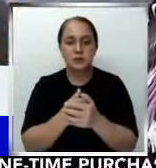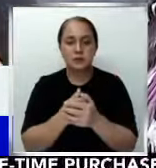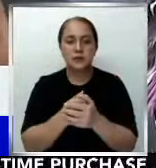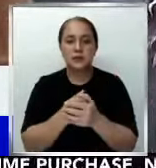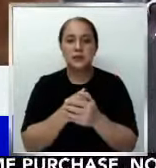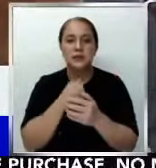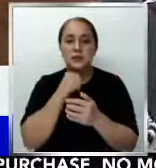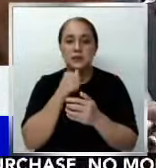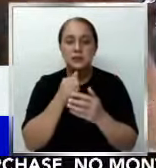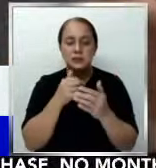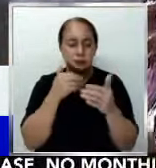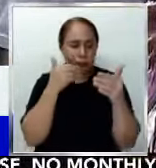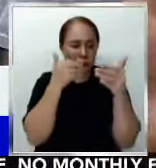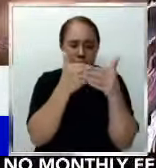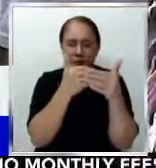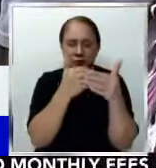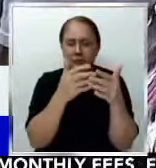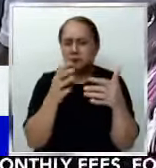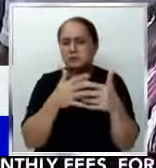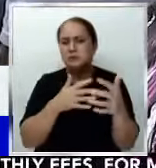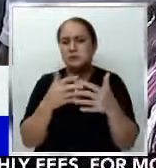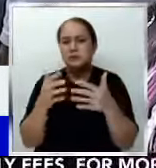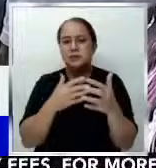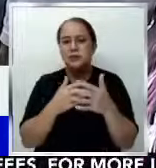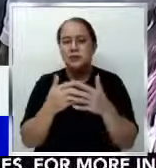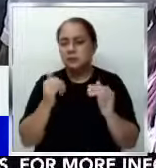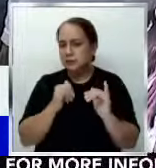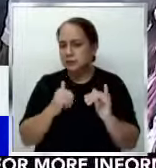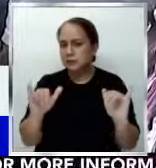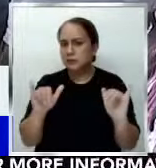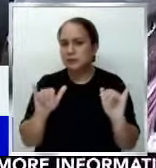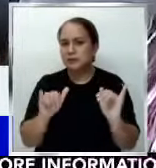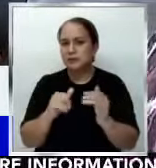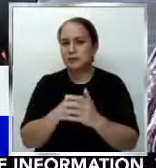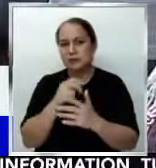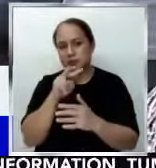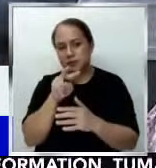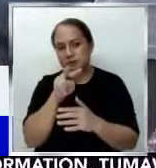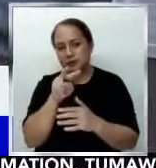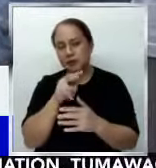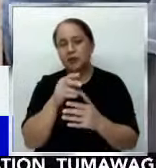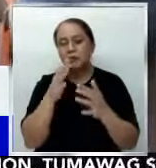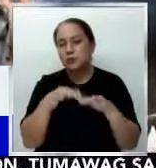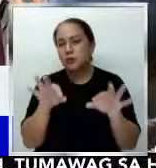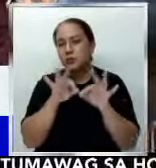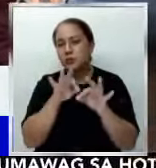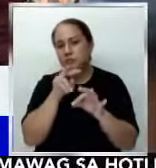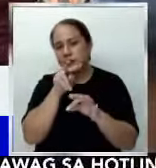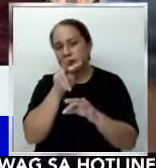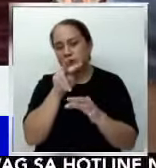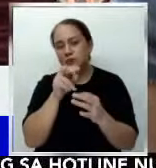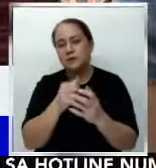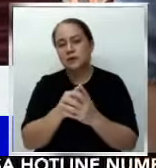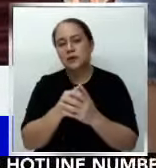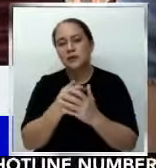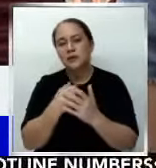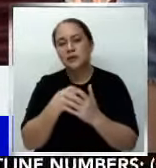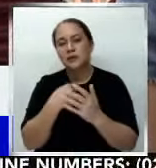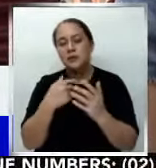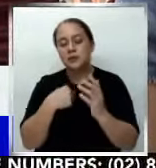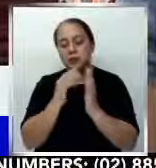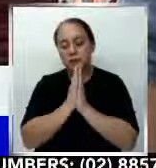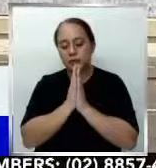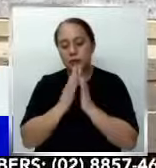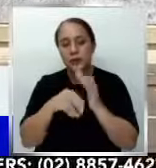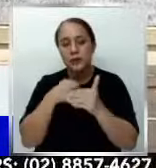malapitan. Parang ganito rin po, ganyan. Basta masilayan lang po siya na dito magdadasal sa labas, okay